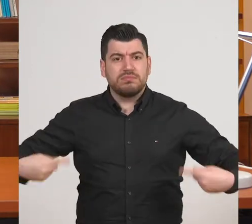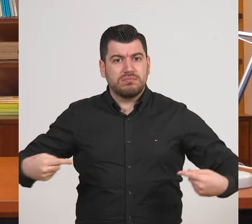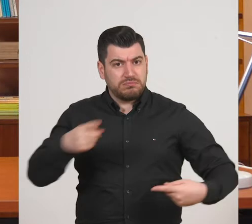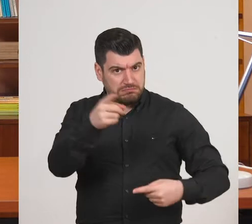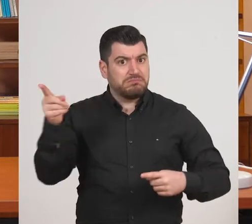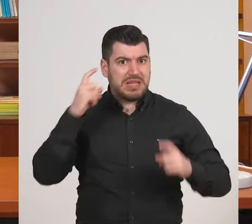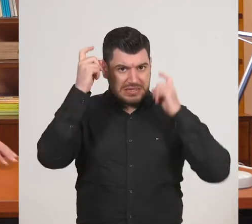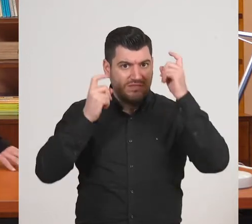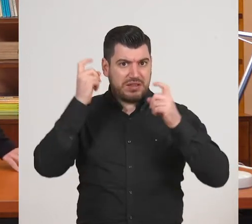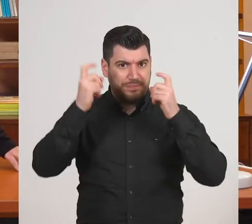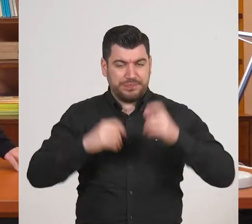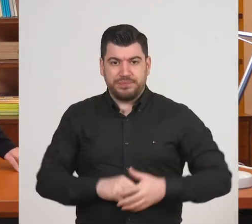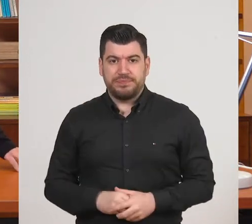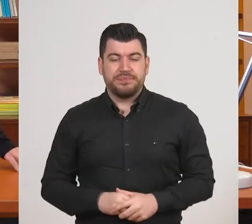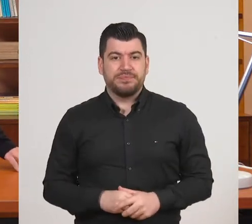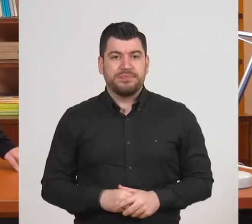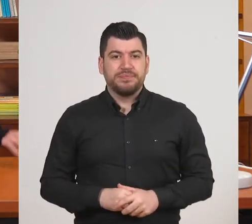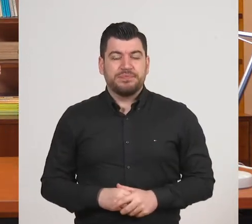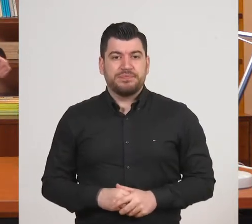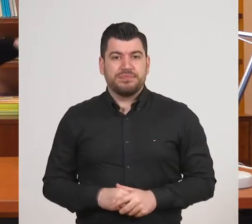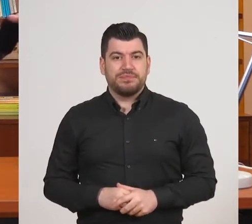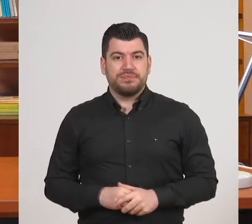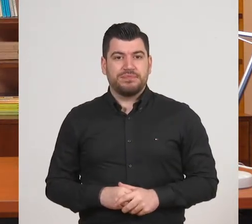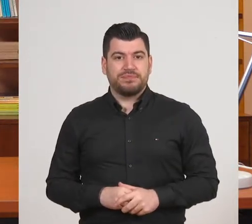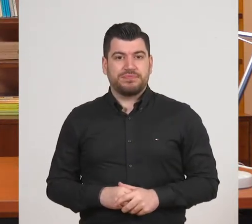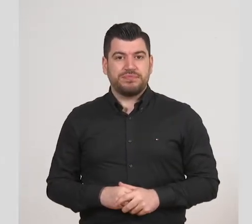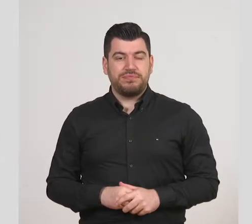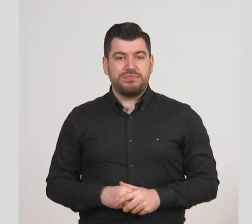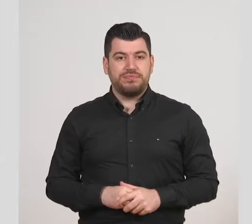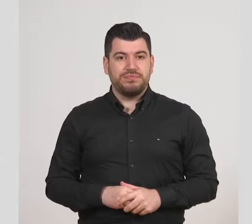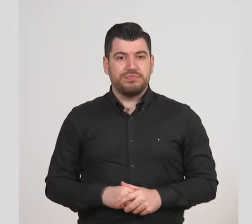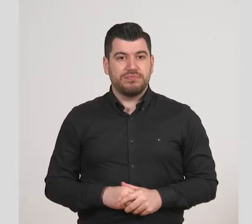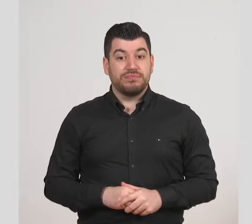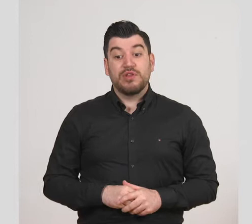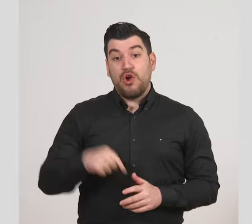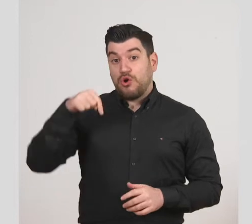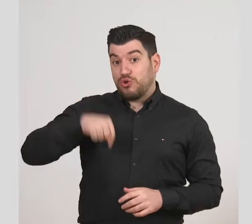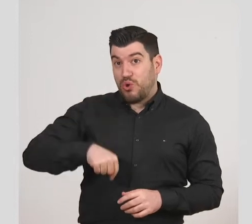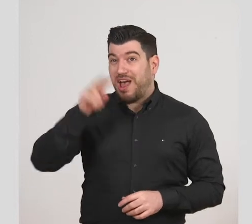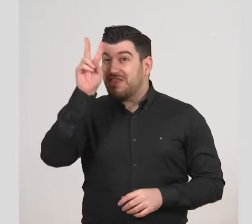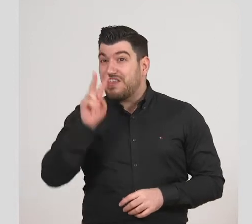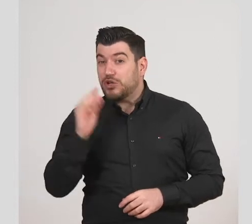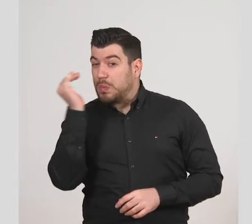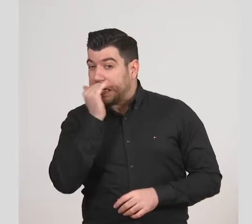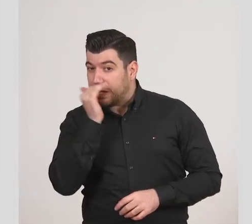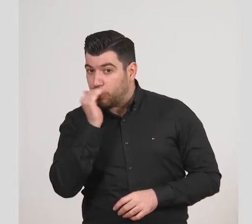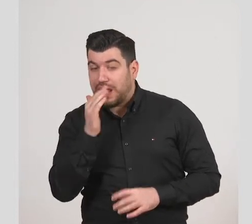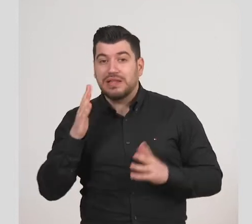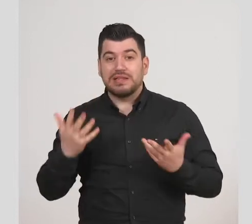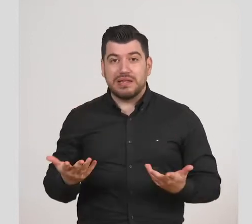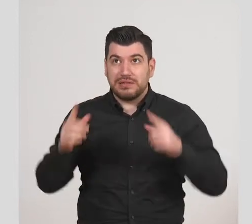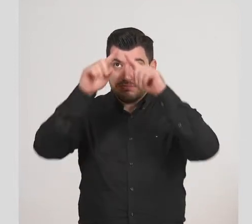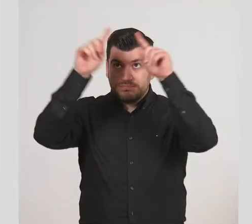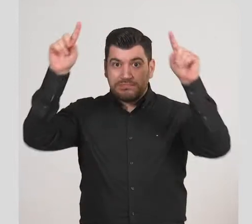καροτσάκι. Λοιπόν, εδώ θα σας διαβάσω αρκετά γρήγορα